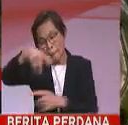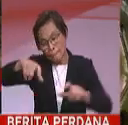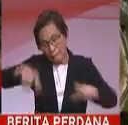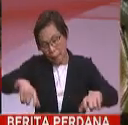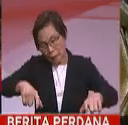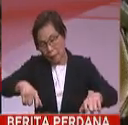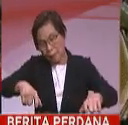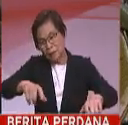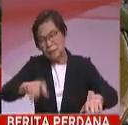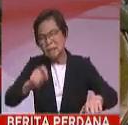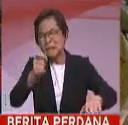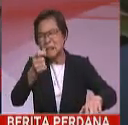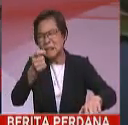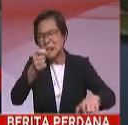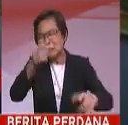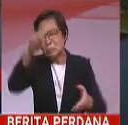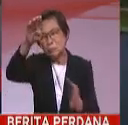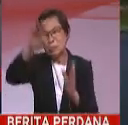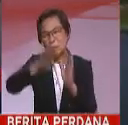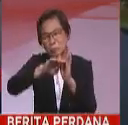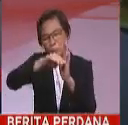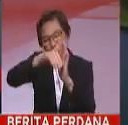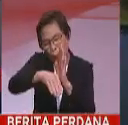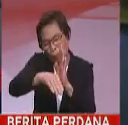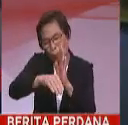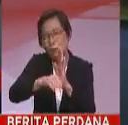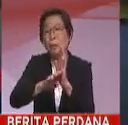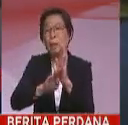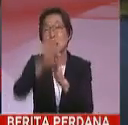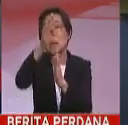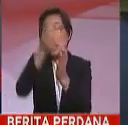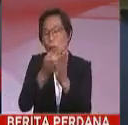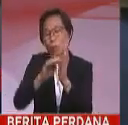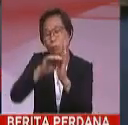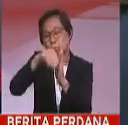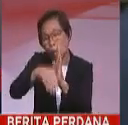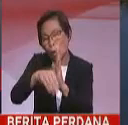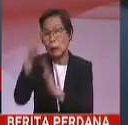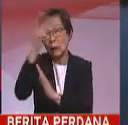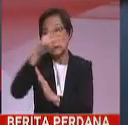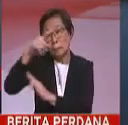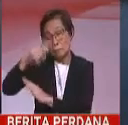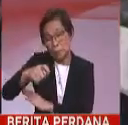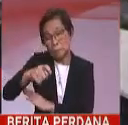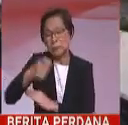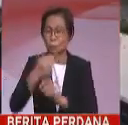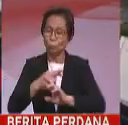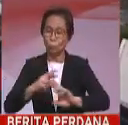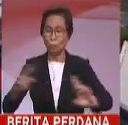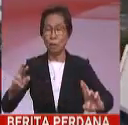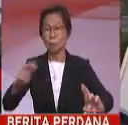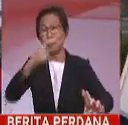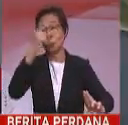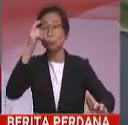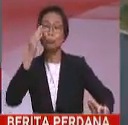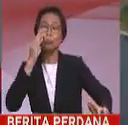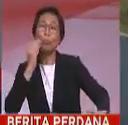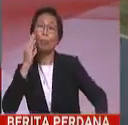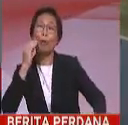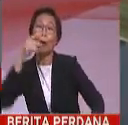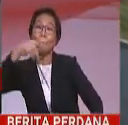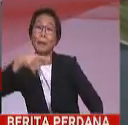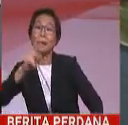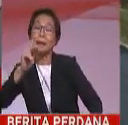akan mengakibatkan sedikit penguncupan pada pertumbuhan ekonomi. Namun jelasnya kerajaan semestinya telah bersedia berdasarkan pengalaman